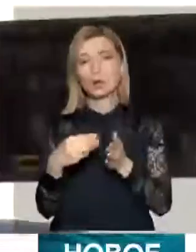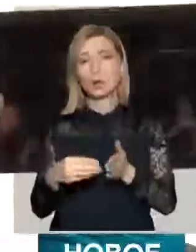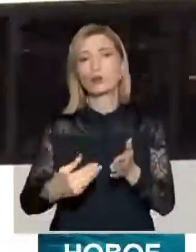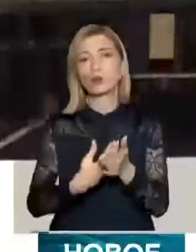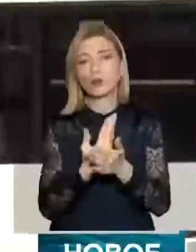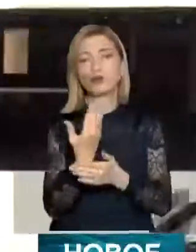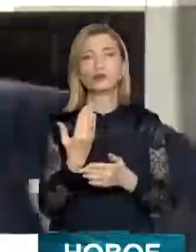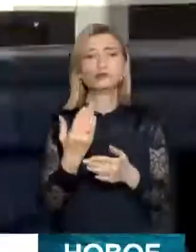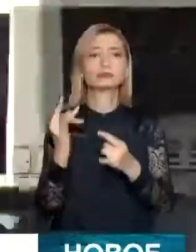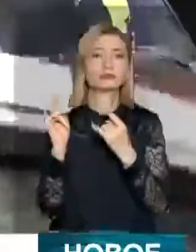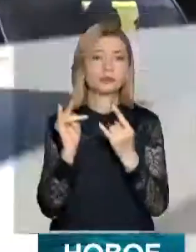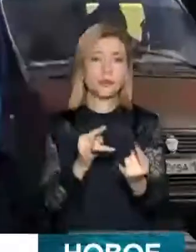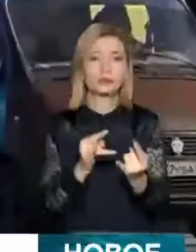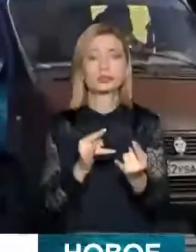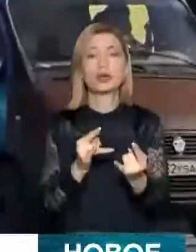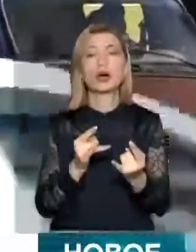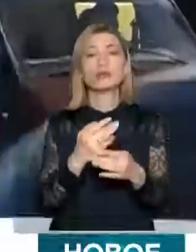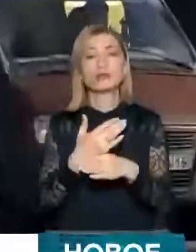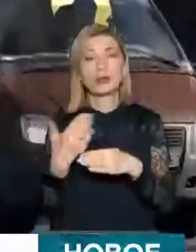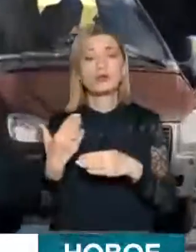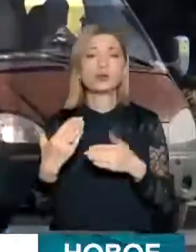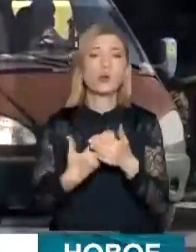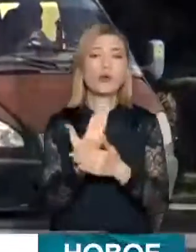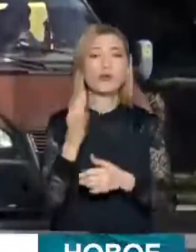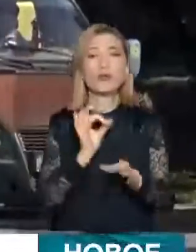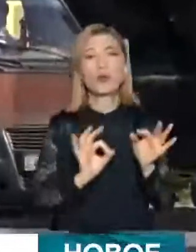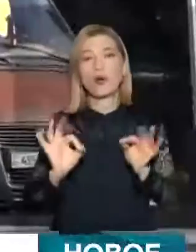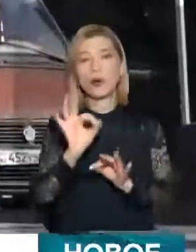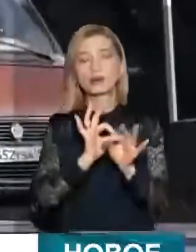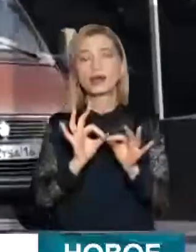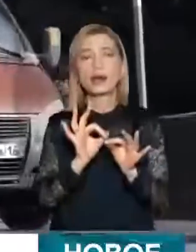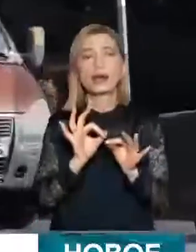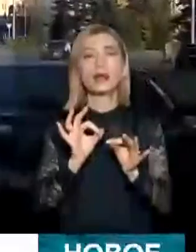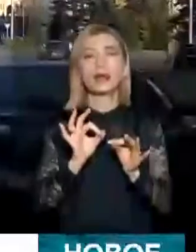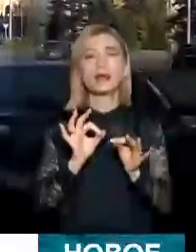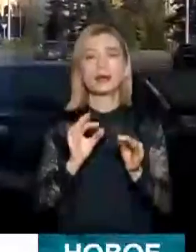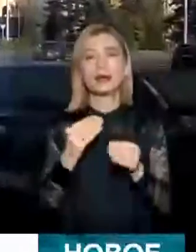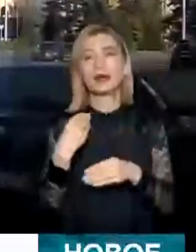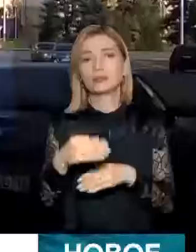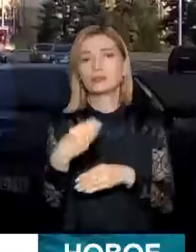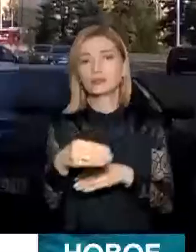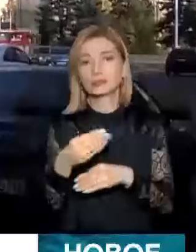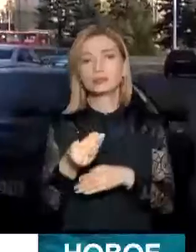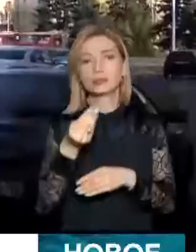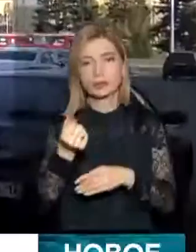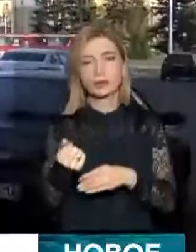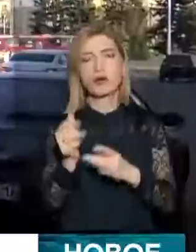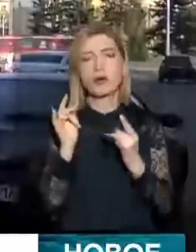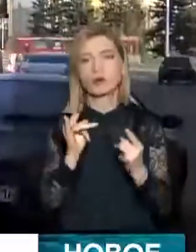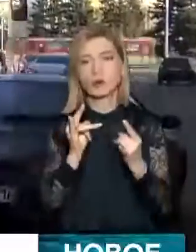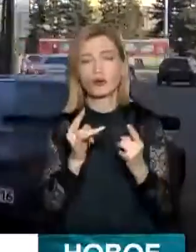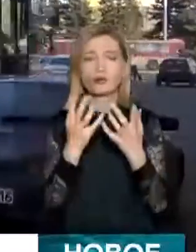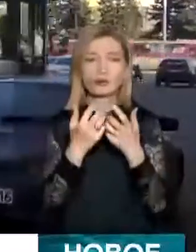технику. Субсидии начали выделять после внедрения проекта электронной оплаты за проезд в общественном транспорте. Прозрачность